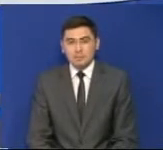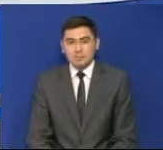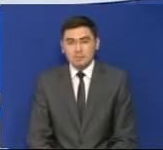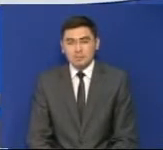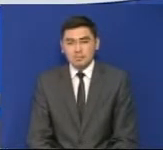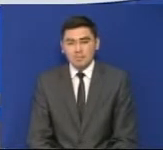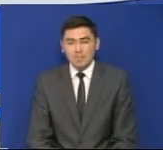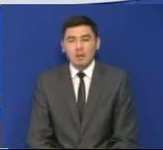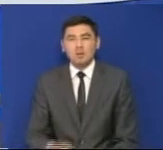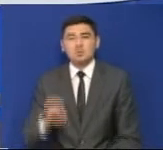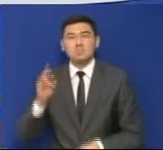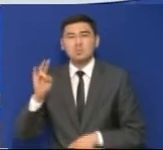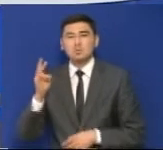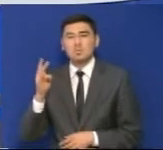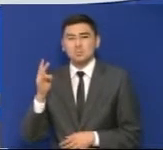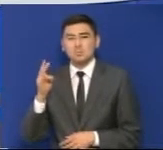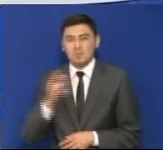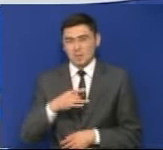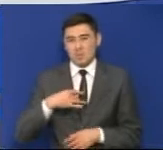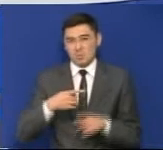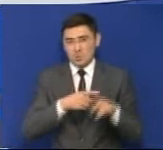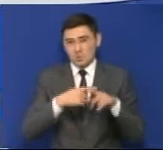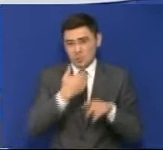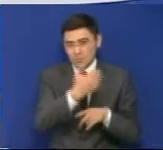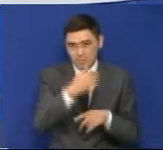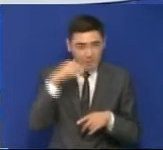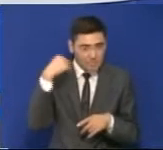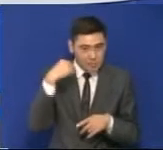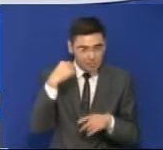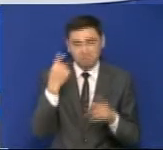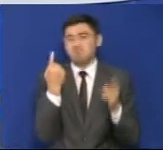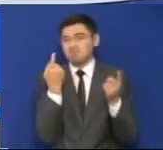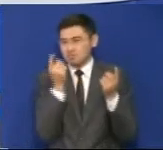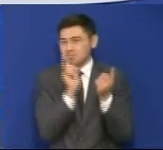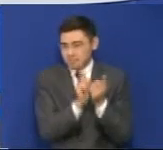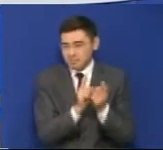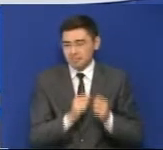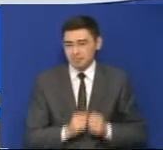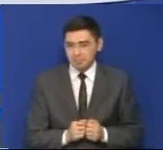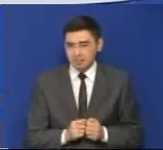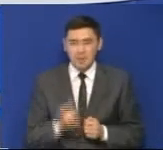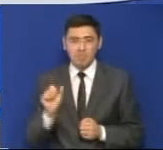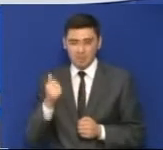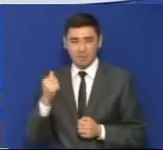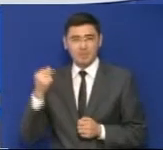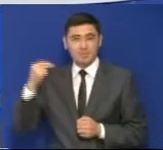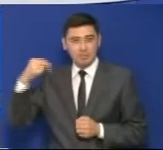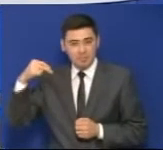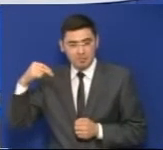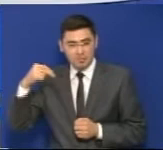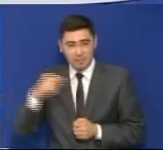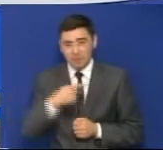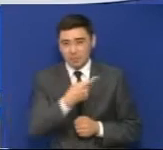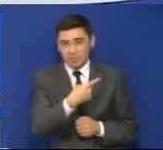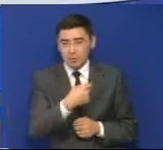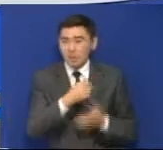Елбасы Нұрсұлтан Назарбаев Беларусь Республикасының президенті Александр Лукашенкомен кездесті. Тұңғыш президент екі ел арасындағы достық